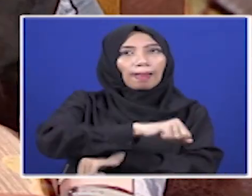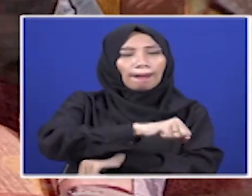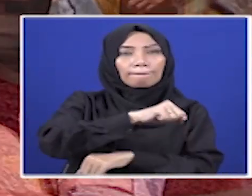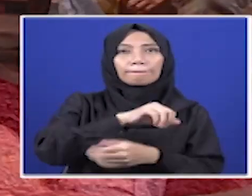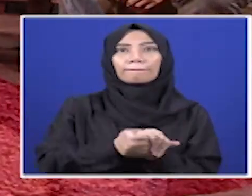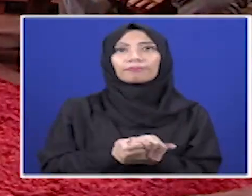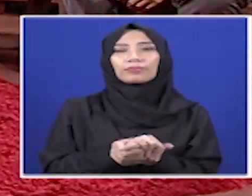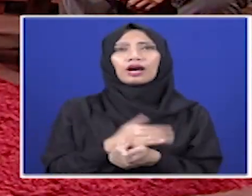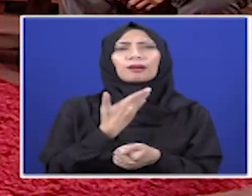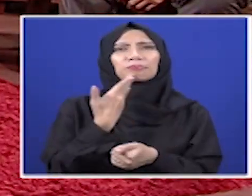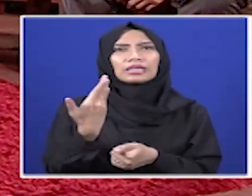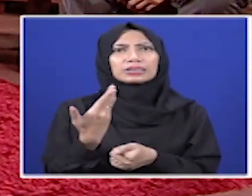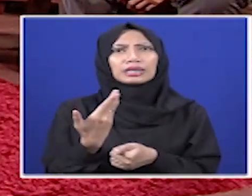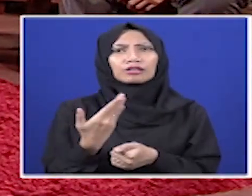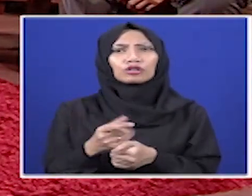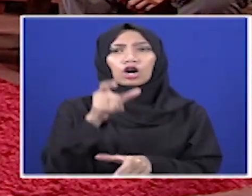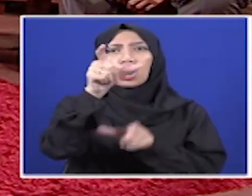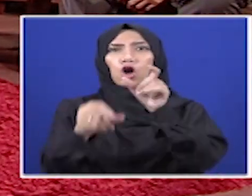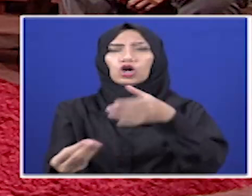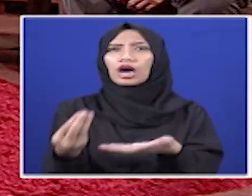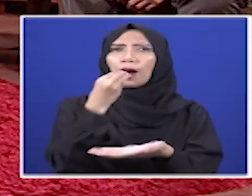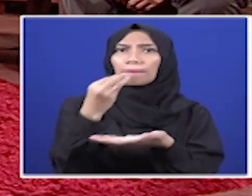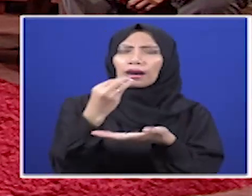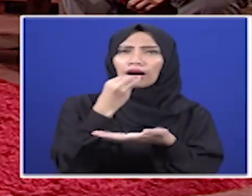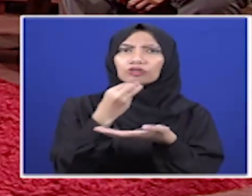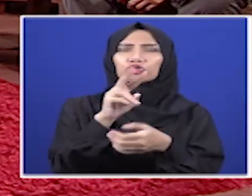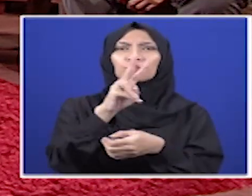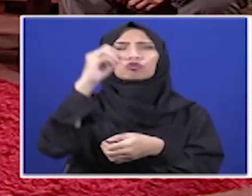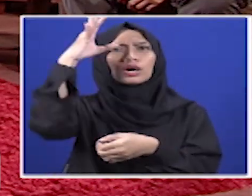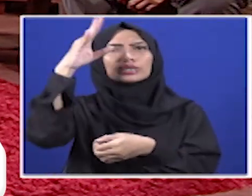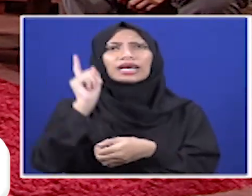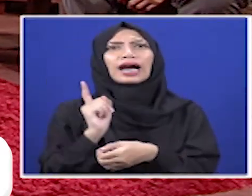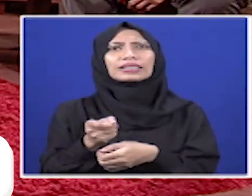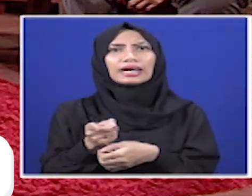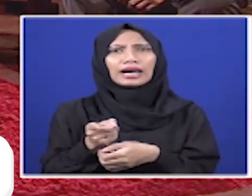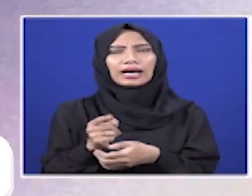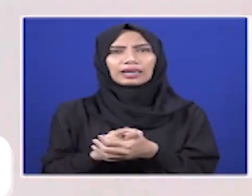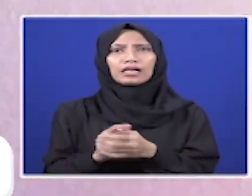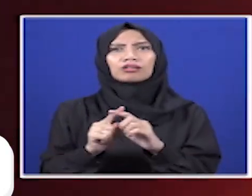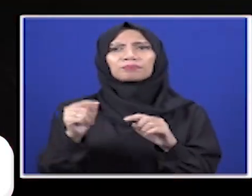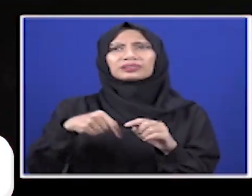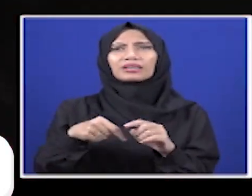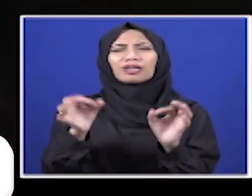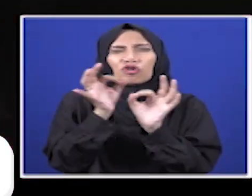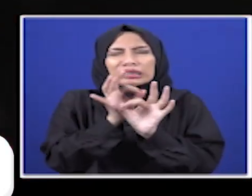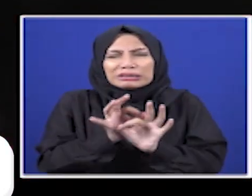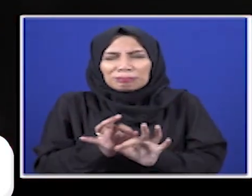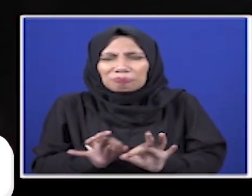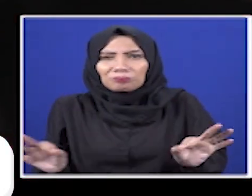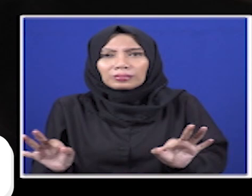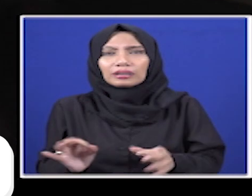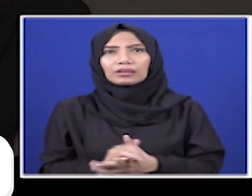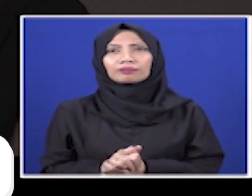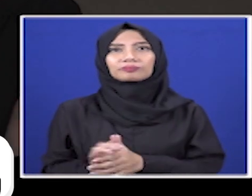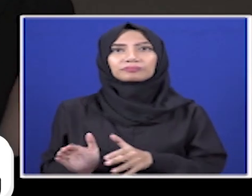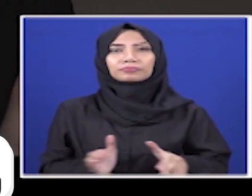jam 2 siang itu udah dapet Mas ini nggak jam 10 baru dapat penglaris Mbah ini